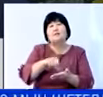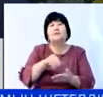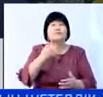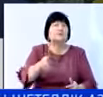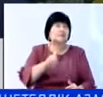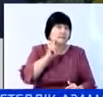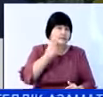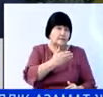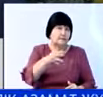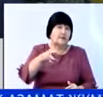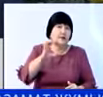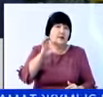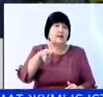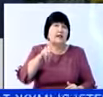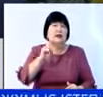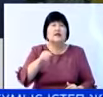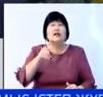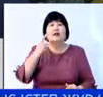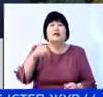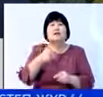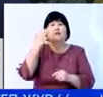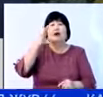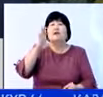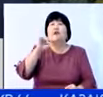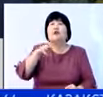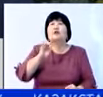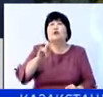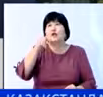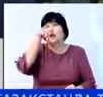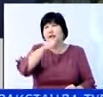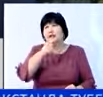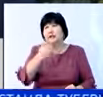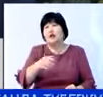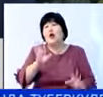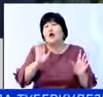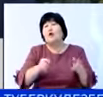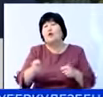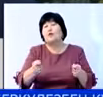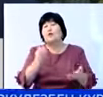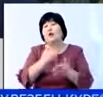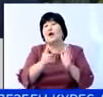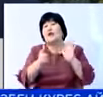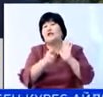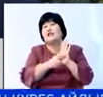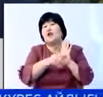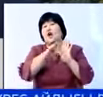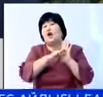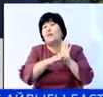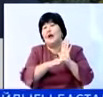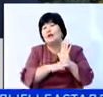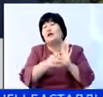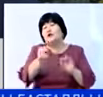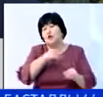жастар мәслихатының басты мақсаты осы волонтерлар жылындағы президентіміз қойған 7 бағыт бойынша жұмыс